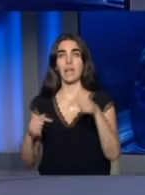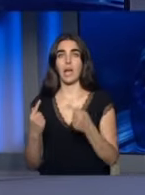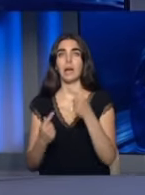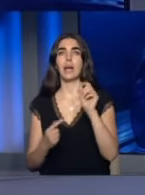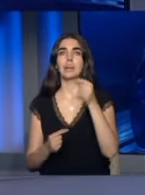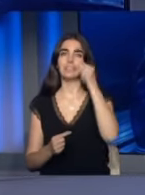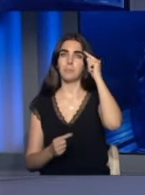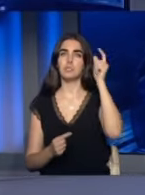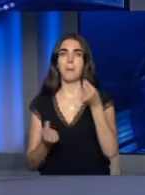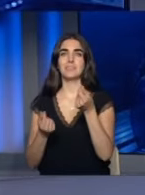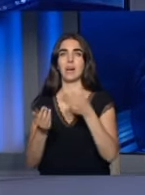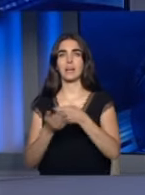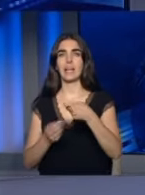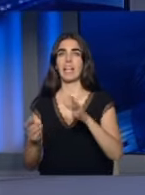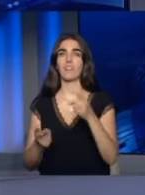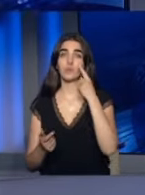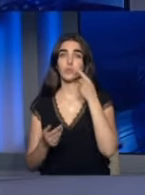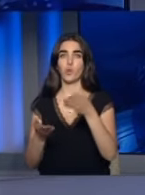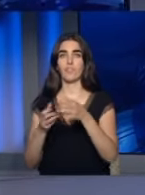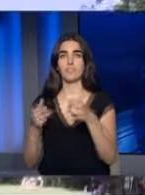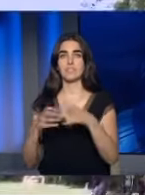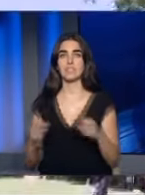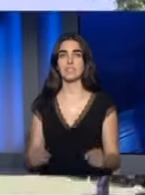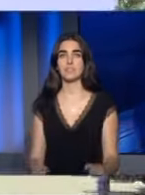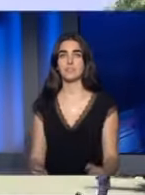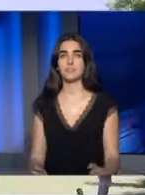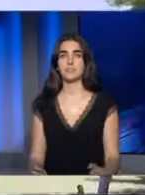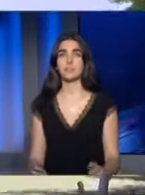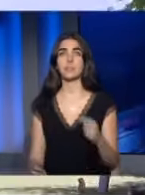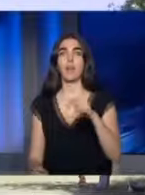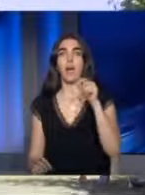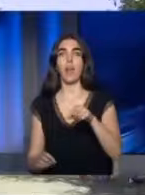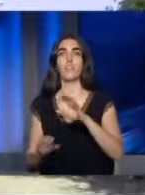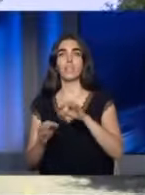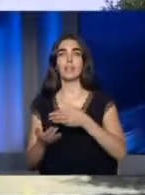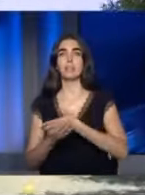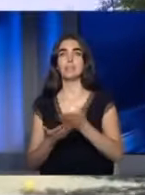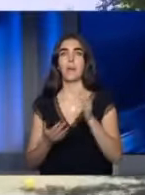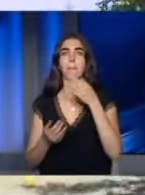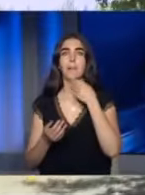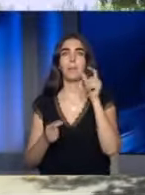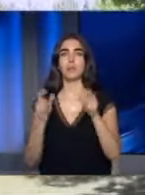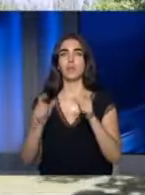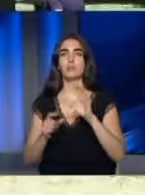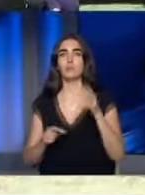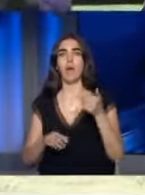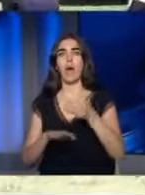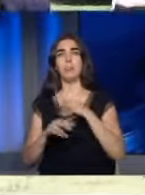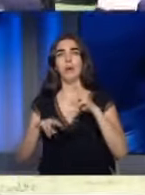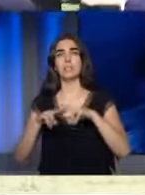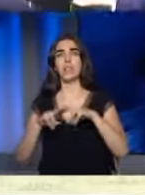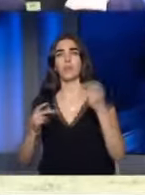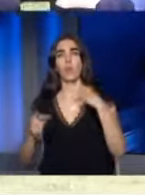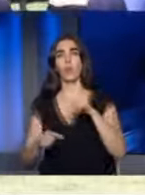التفقديه له في راس العين الجنوبيه ومحيطها انه سيكون هناك مسح بالاضرار التي مني بها الجنوب من